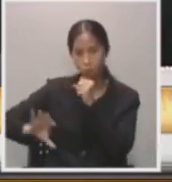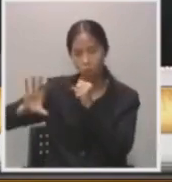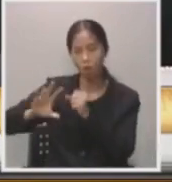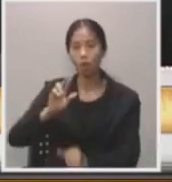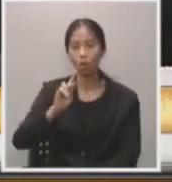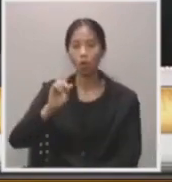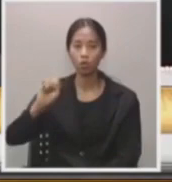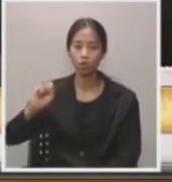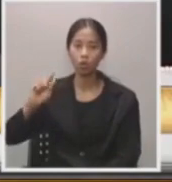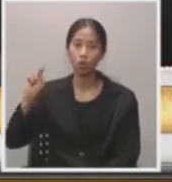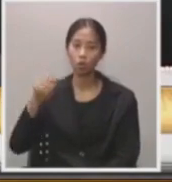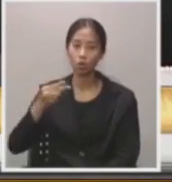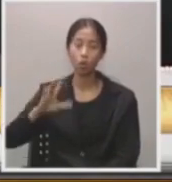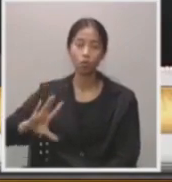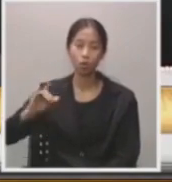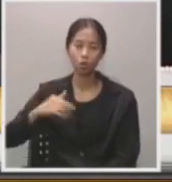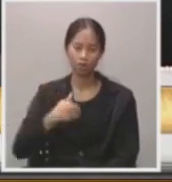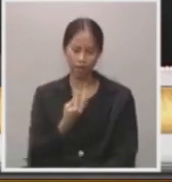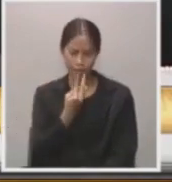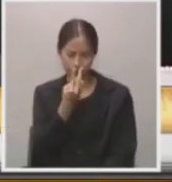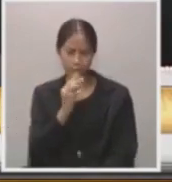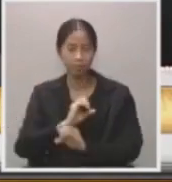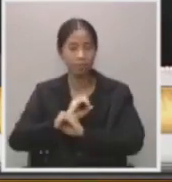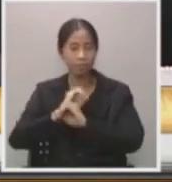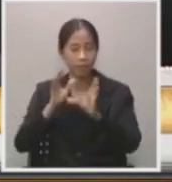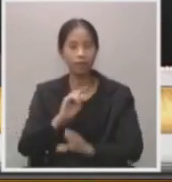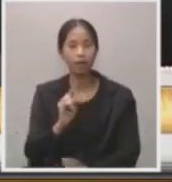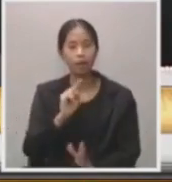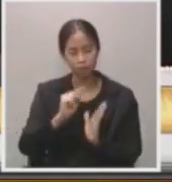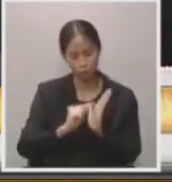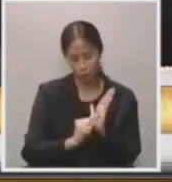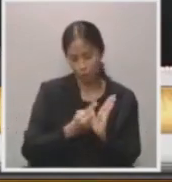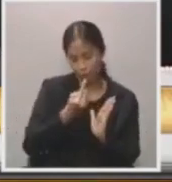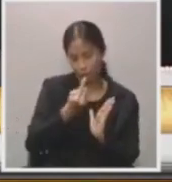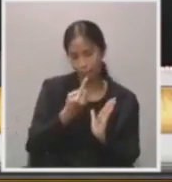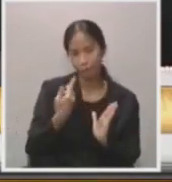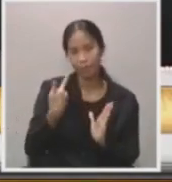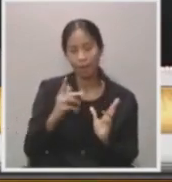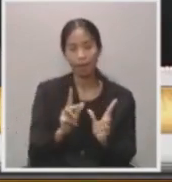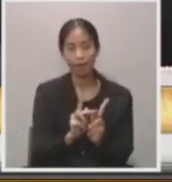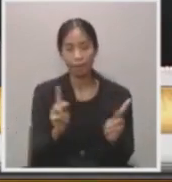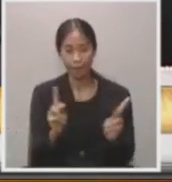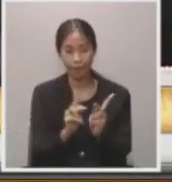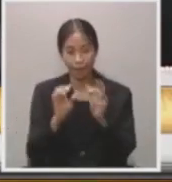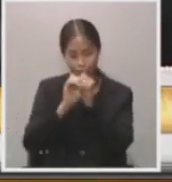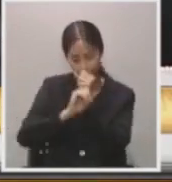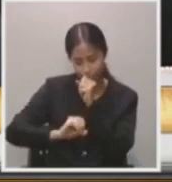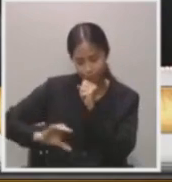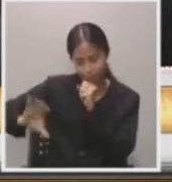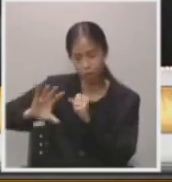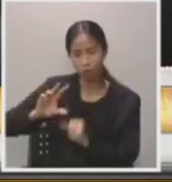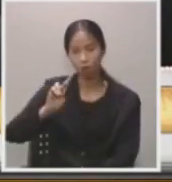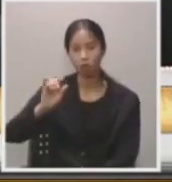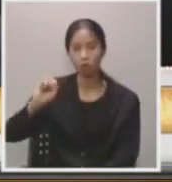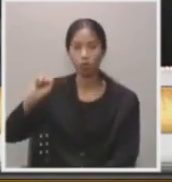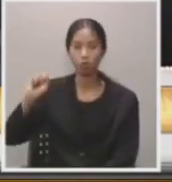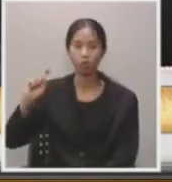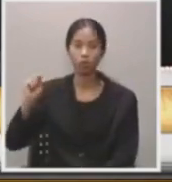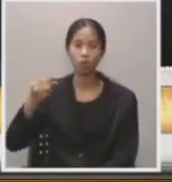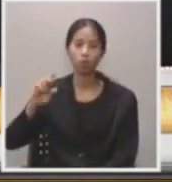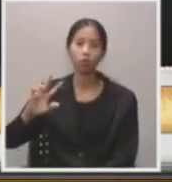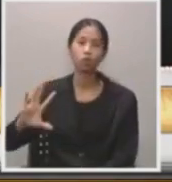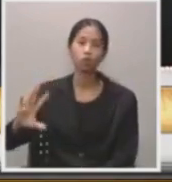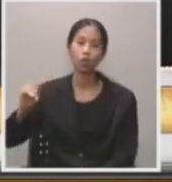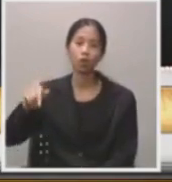ว่าเราจะเห็นได้ชัดเจนนะครับว่าเริ่มต้นจากการจะมีคณะกรรมการกสทช.ได้นั้นก็ต้องมีคณะกรรมการสรรห